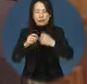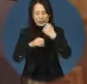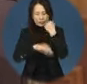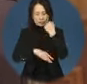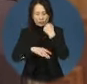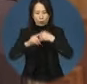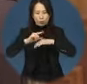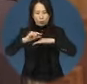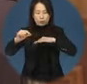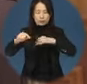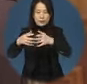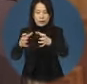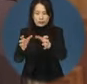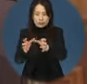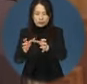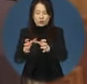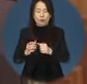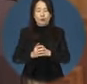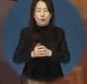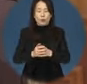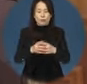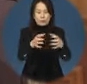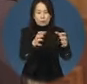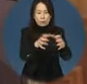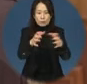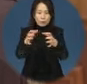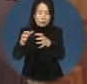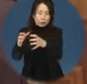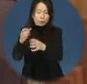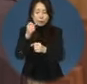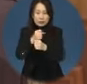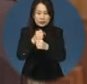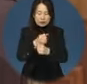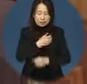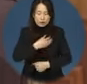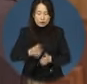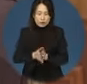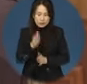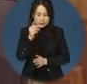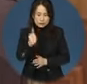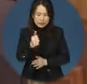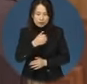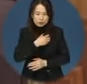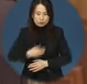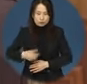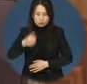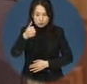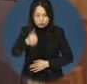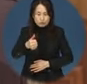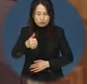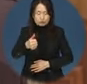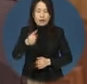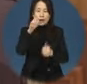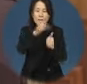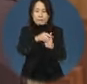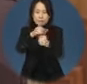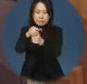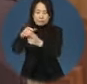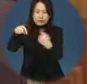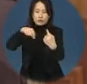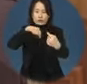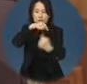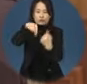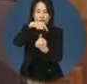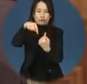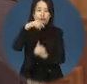도 다지 대본을 구성해서 예 시장 군수 분들이 이지 대본의 장이 돼서 운영을 하게 됩니다 이번 이제